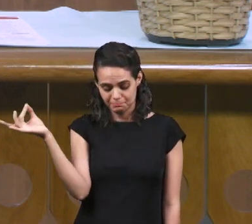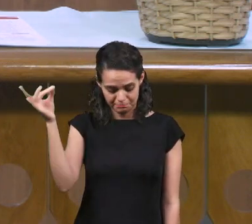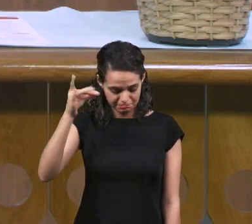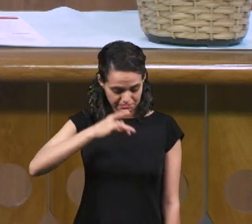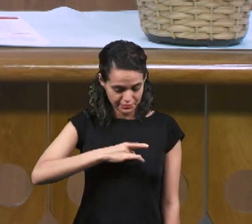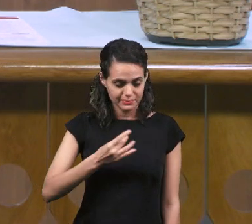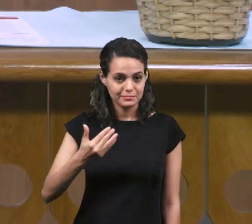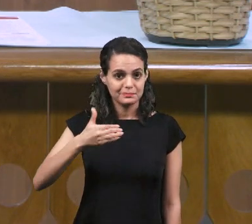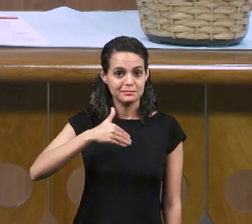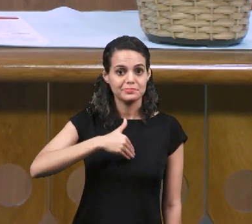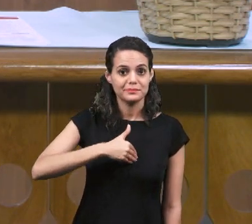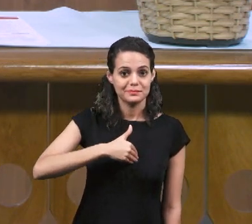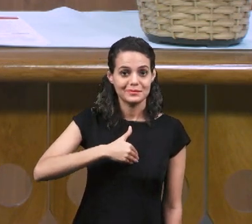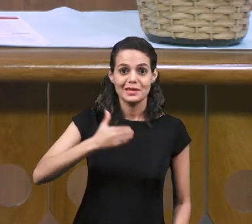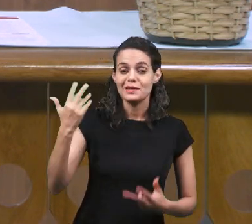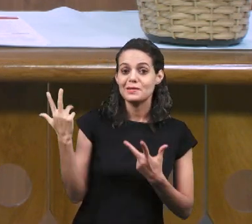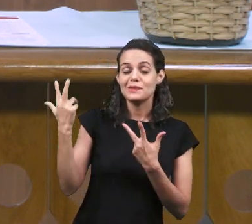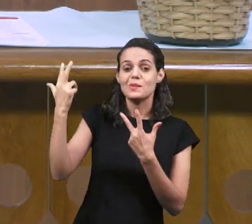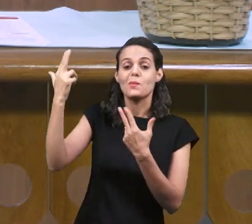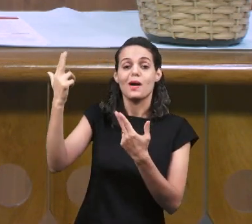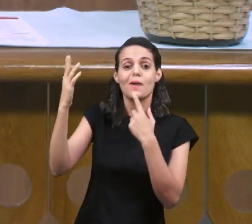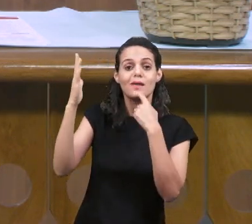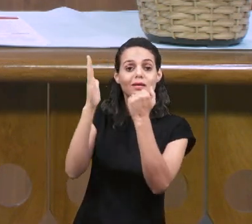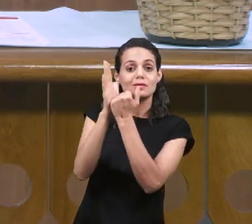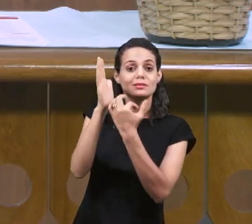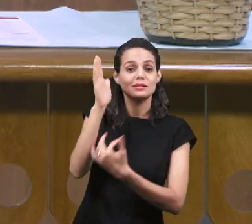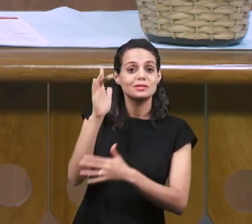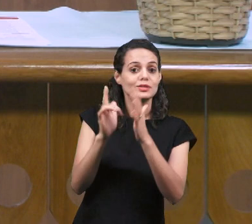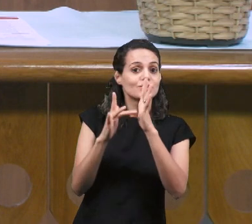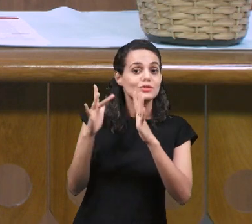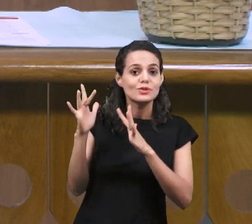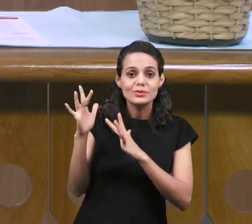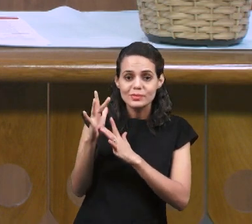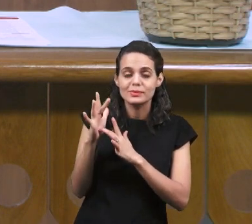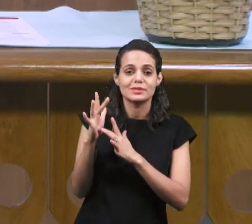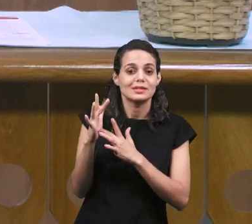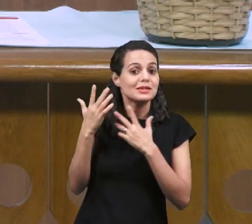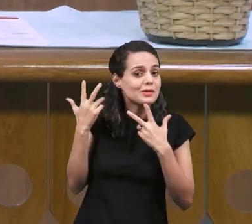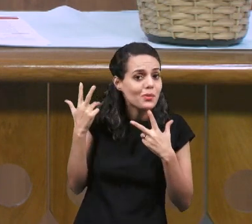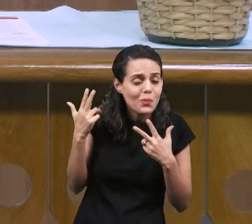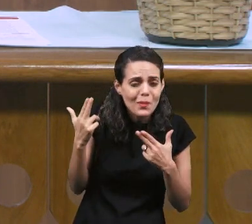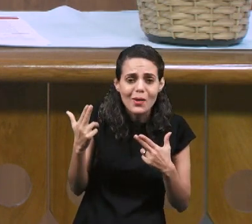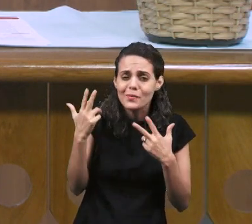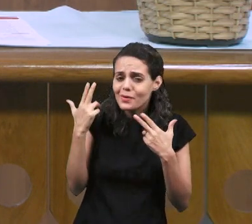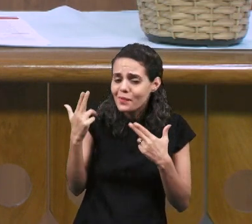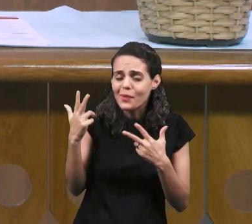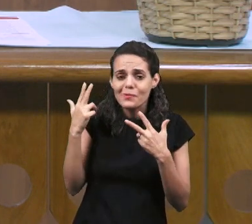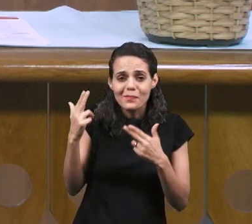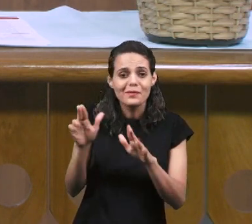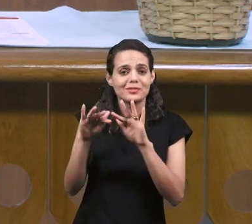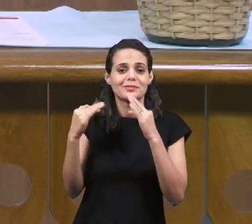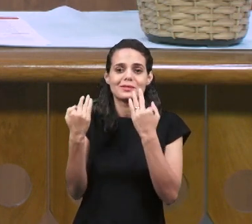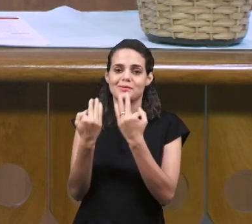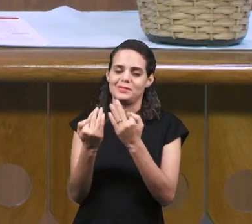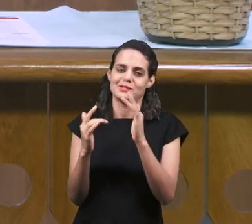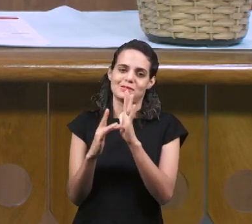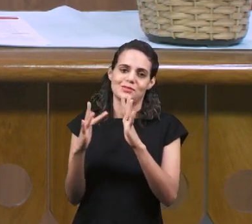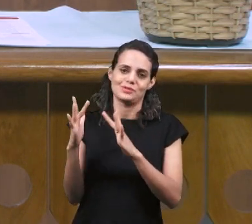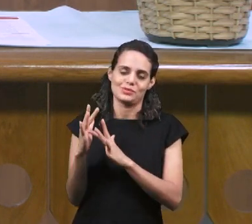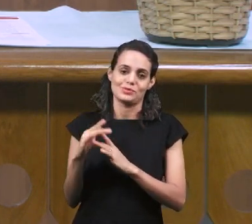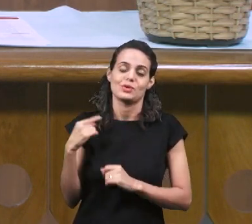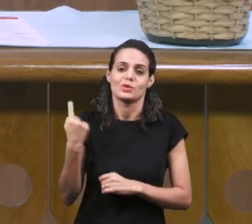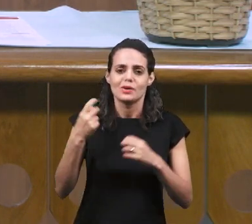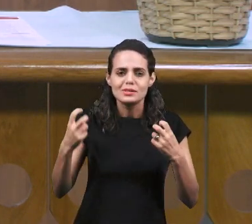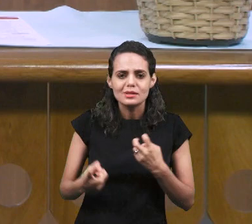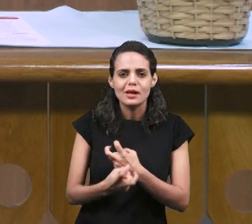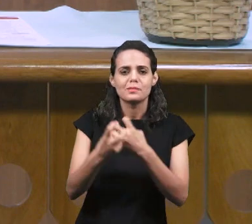nous sommes du même sang de Jésus, nous sommes de la famille de Jésus. Donc quand nous prions par le sang de Jésus, Jésus, je suis un membre